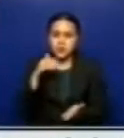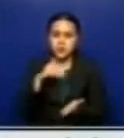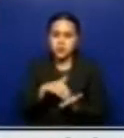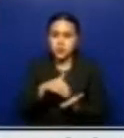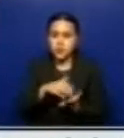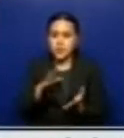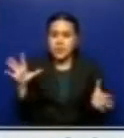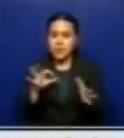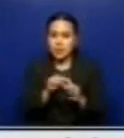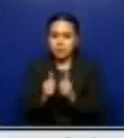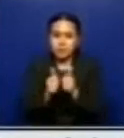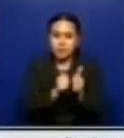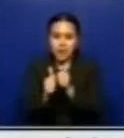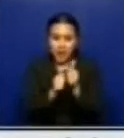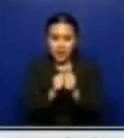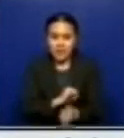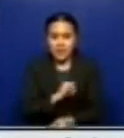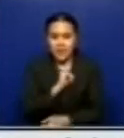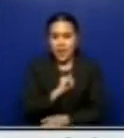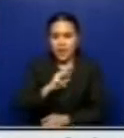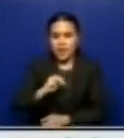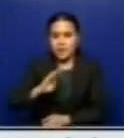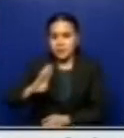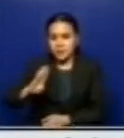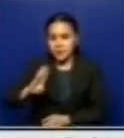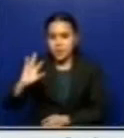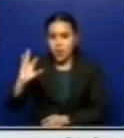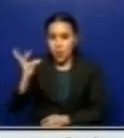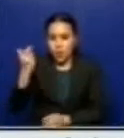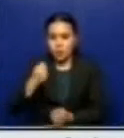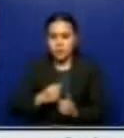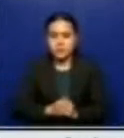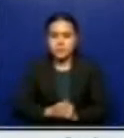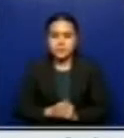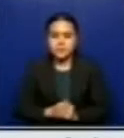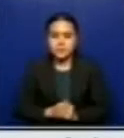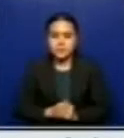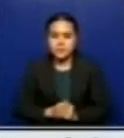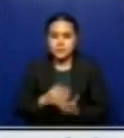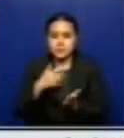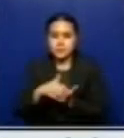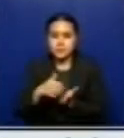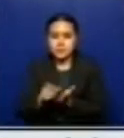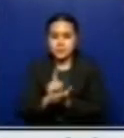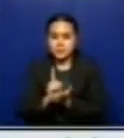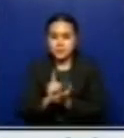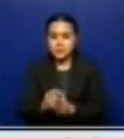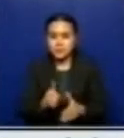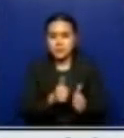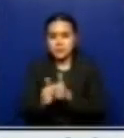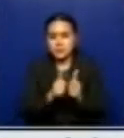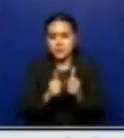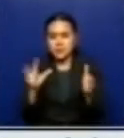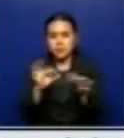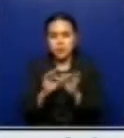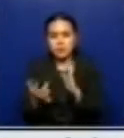ขันโลก IMD World เปิดเผยศักยภาพการแข่งขันดิจิตอลว่